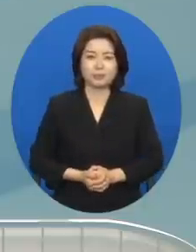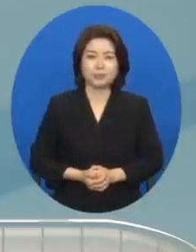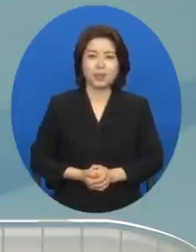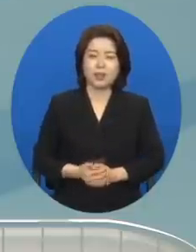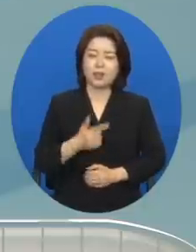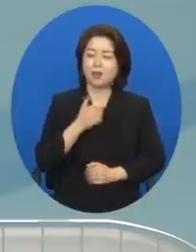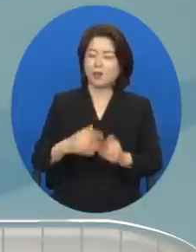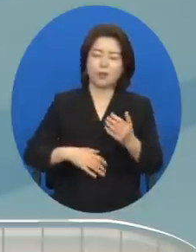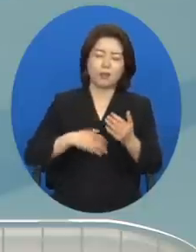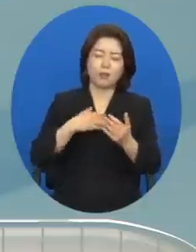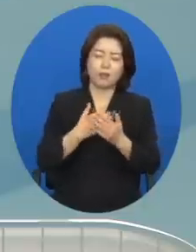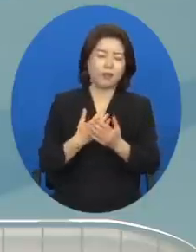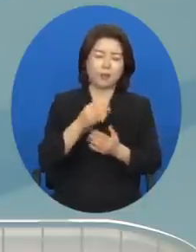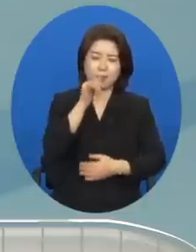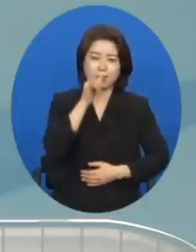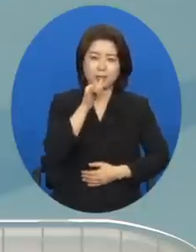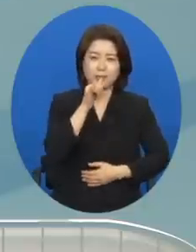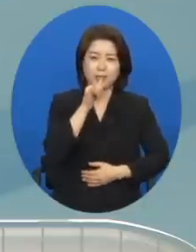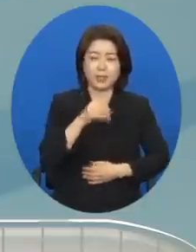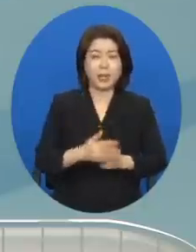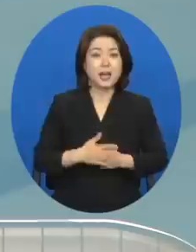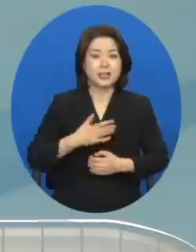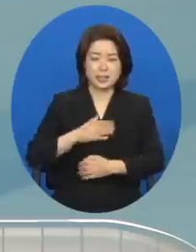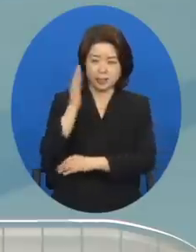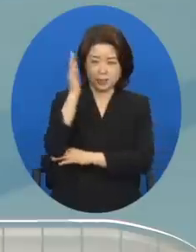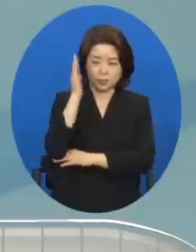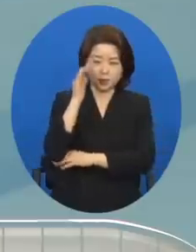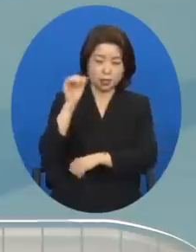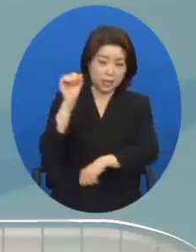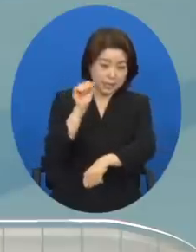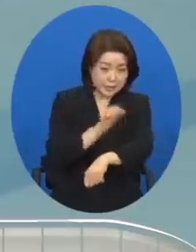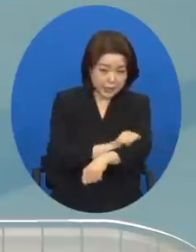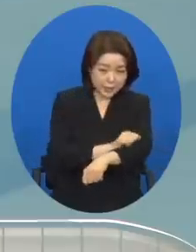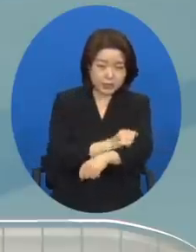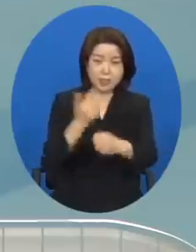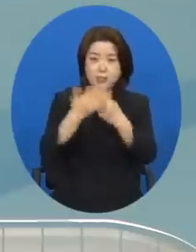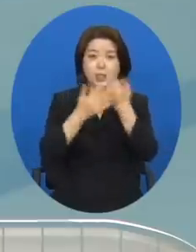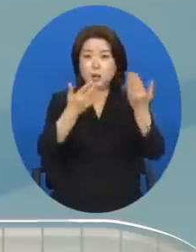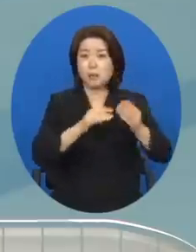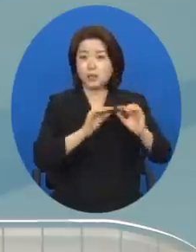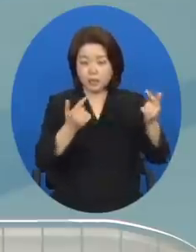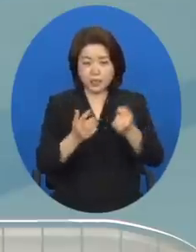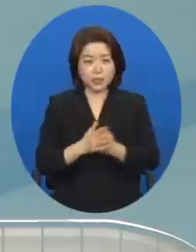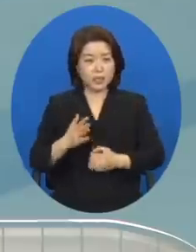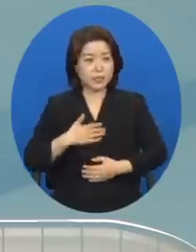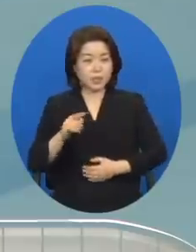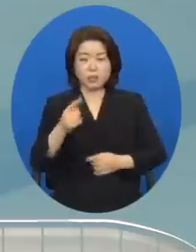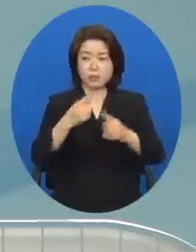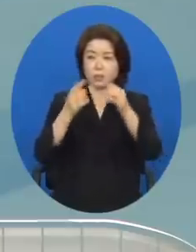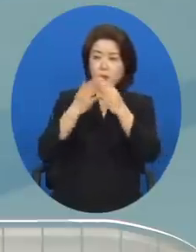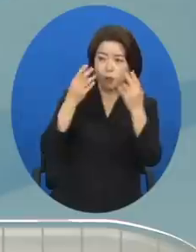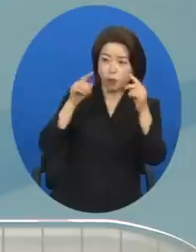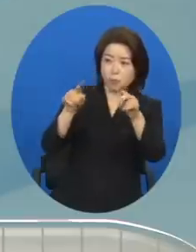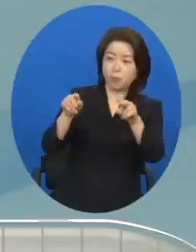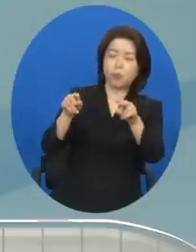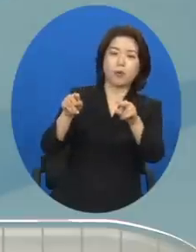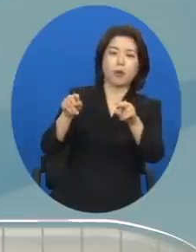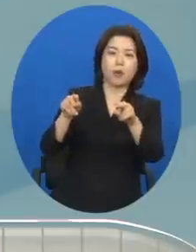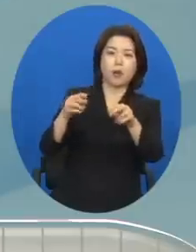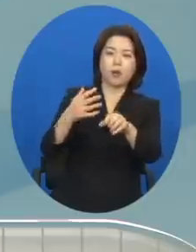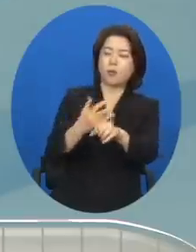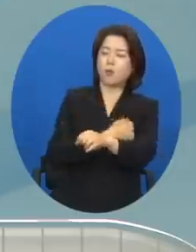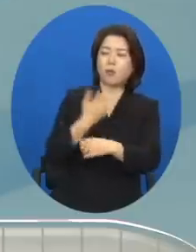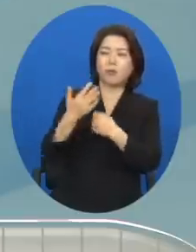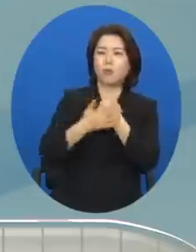큰 감동이 되더라고요. 제가 설교를 잘해서 은혜를 받은 게 아니고 제가 그 교회를 보고 엄청 은혜를 받았어요.